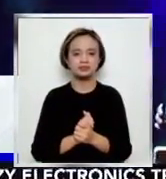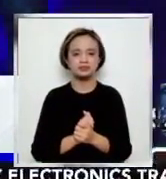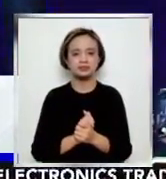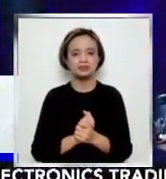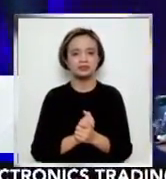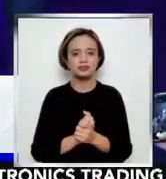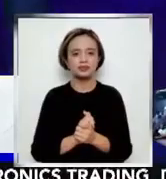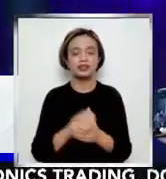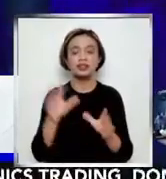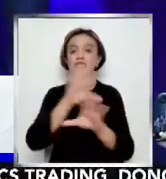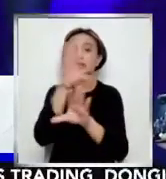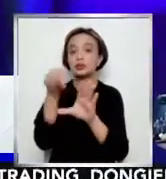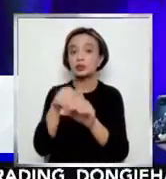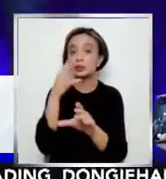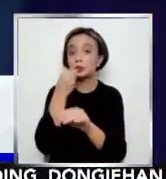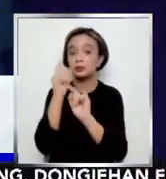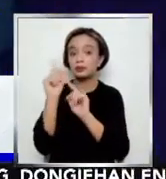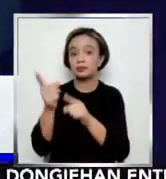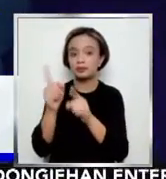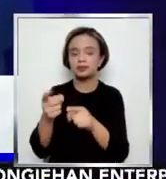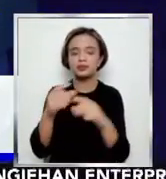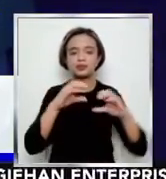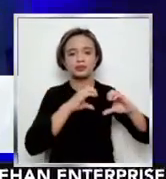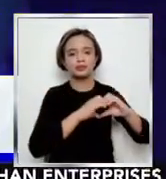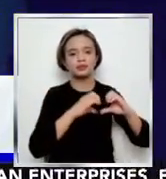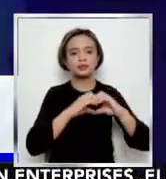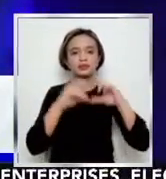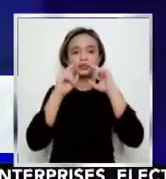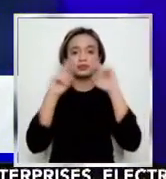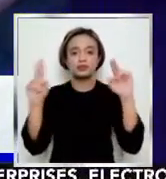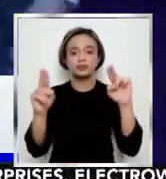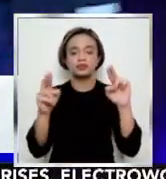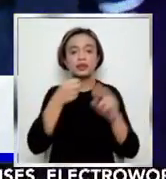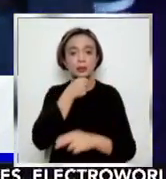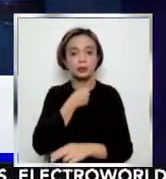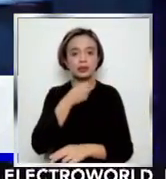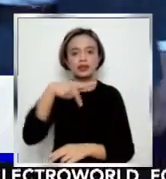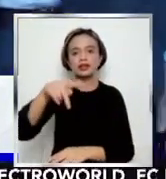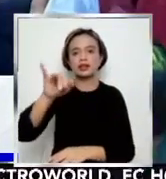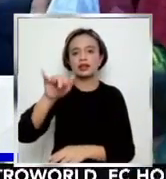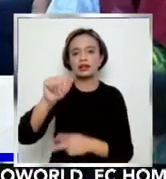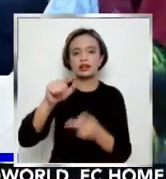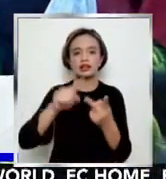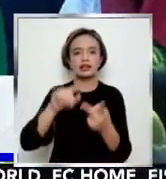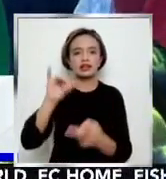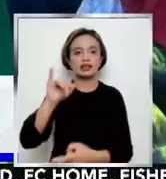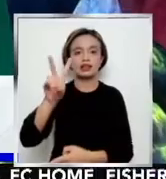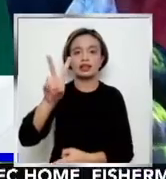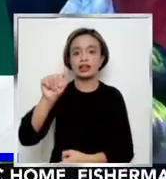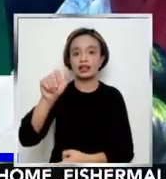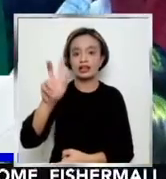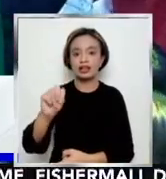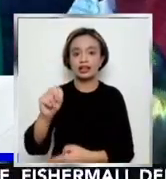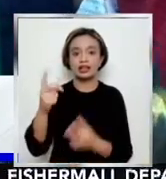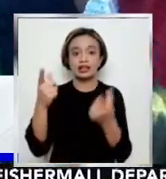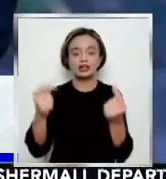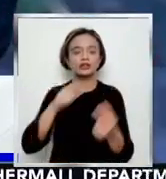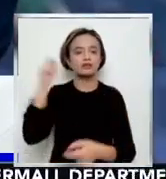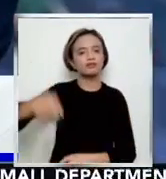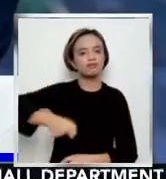Kabilang sa mga dumalo, sina GMA Integrated News anchors Pia Arcangel at Ivan Mayrina na nagparaffle pa ng